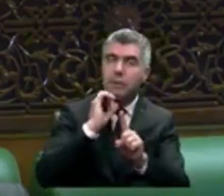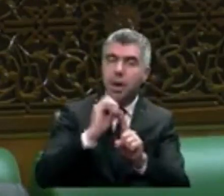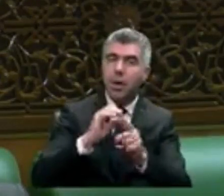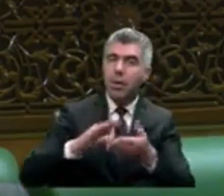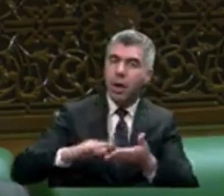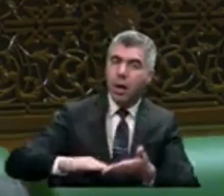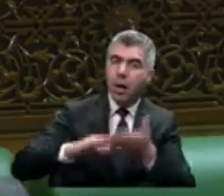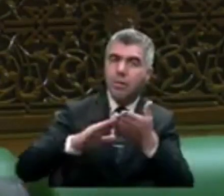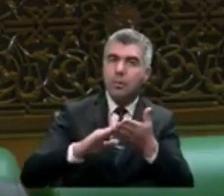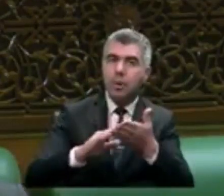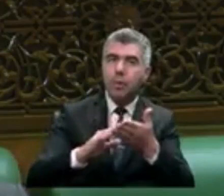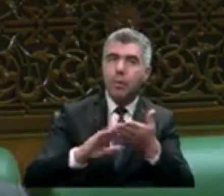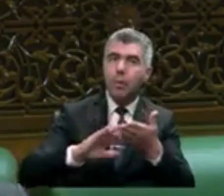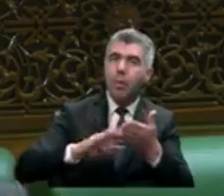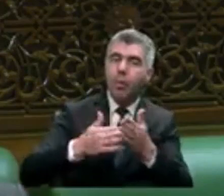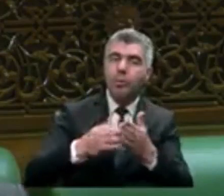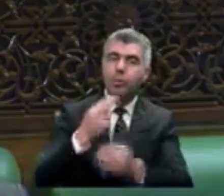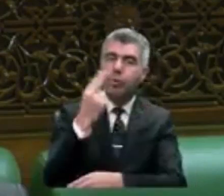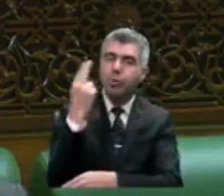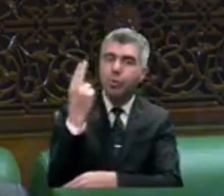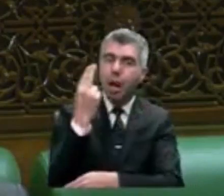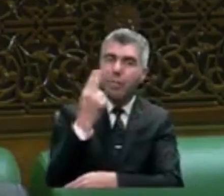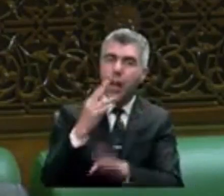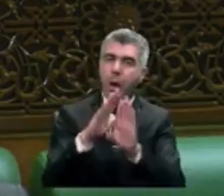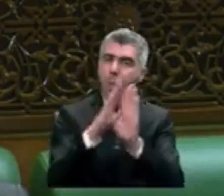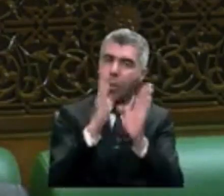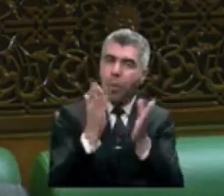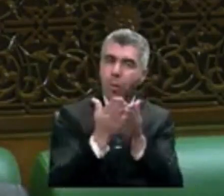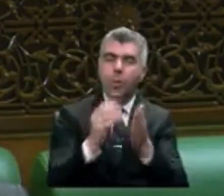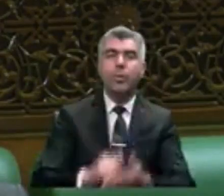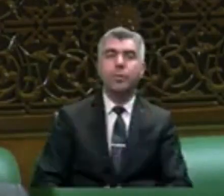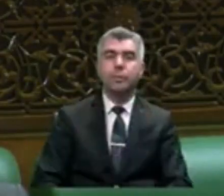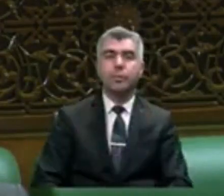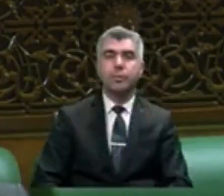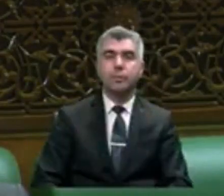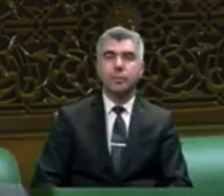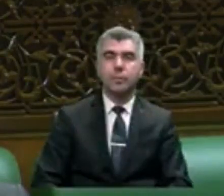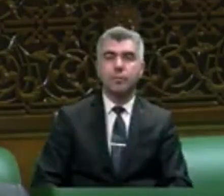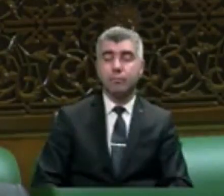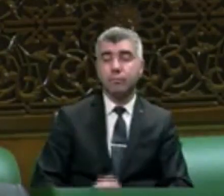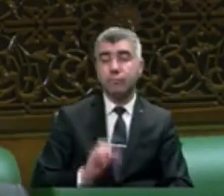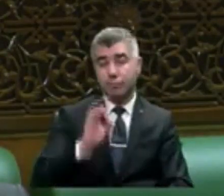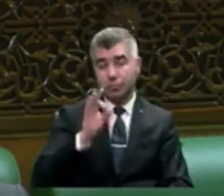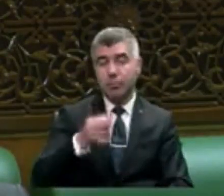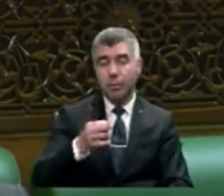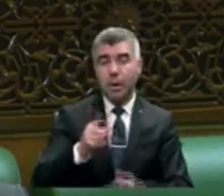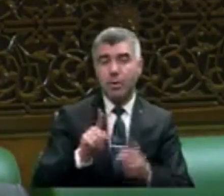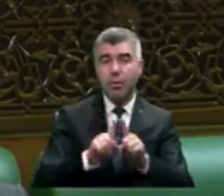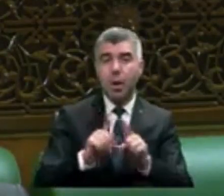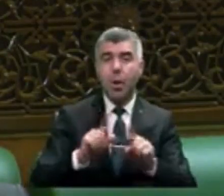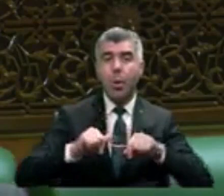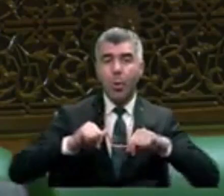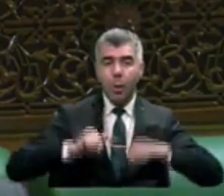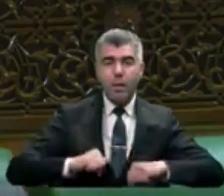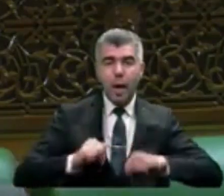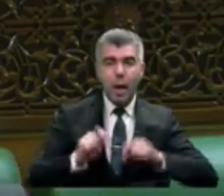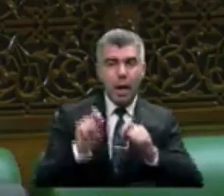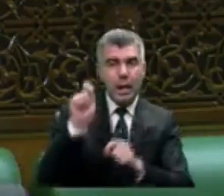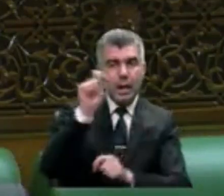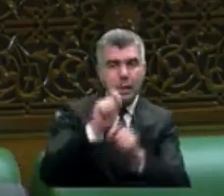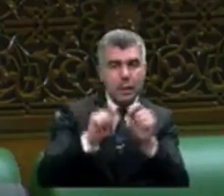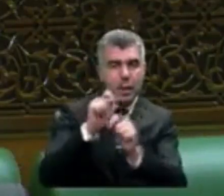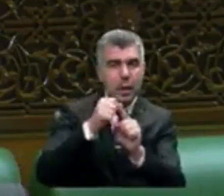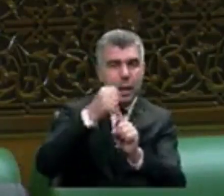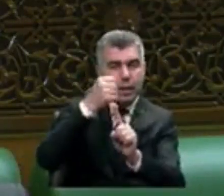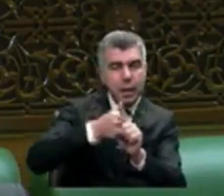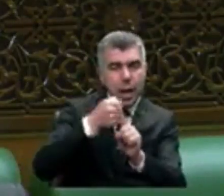لنتمتع التعليم العالي بصفه عامه وهو ما ترجمه تبني وزارتكم الاصلاح البيداغوجي جديد